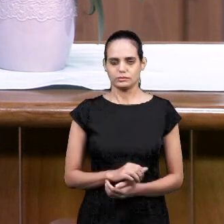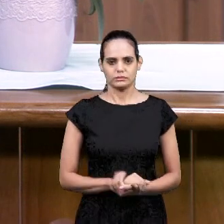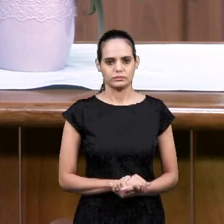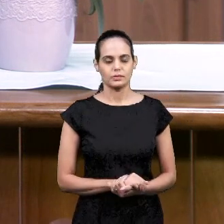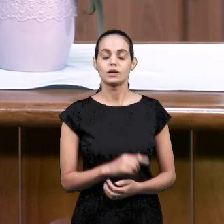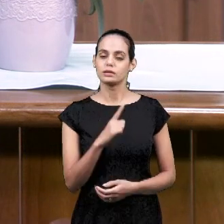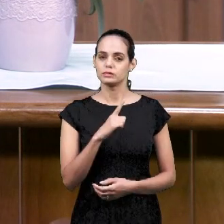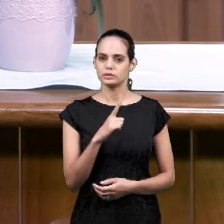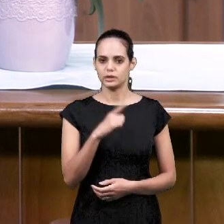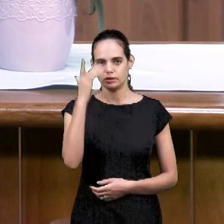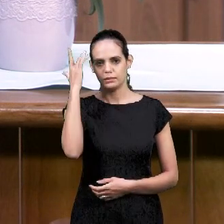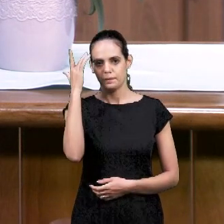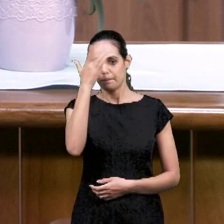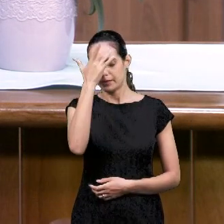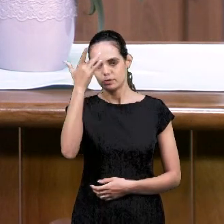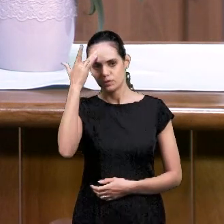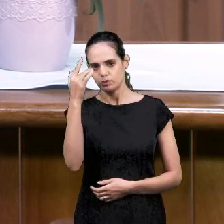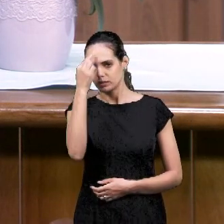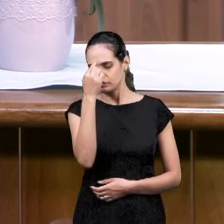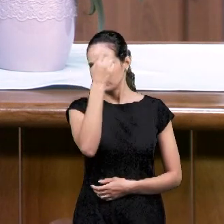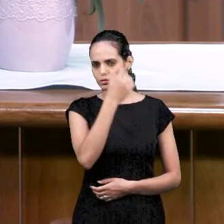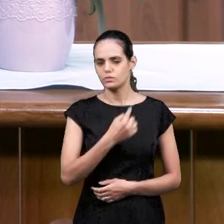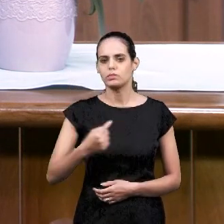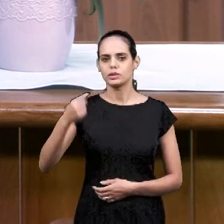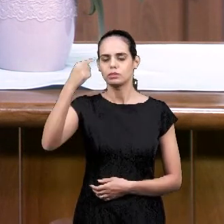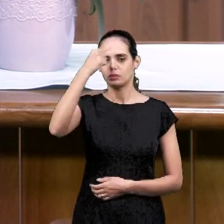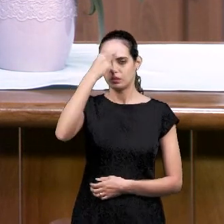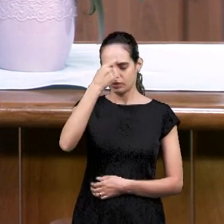gens 24 heures